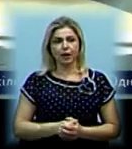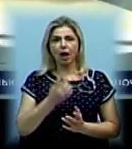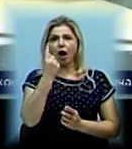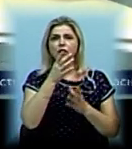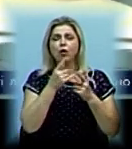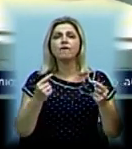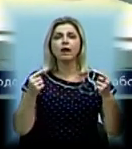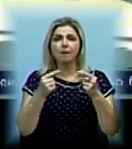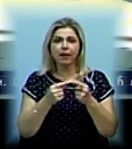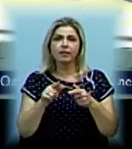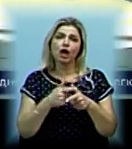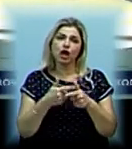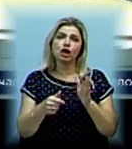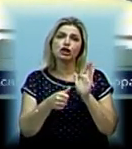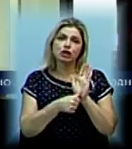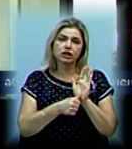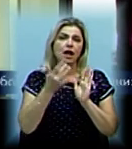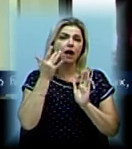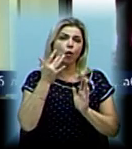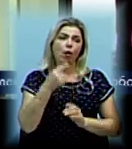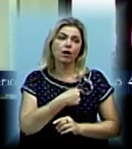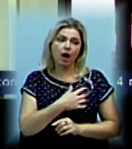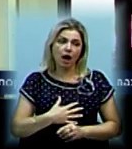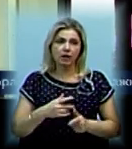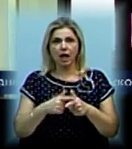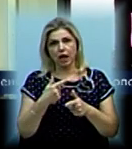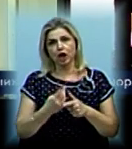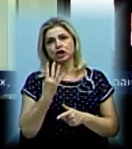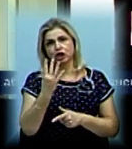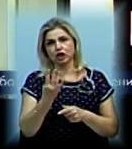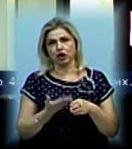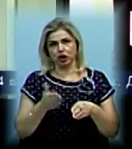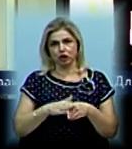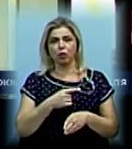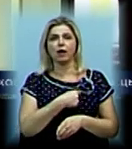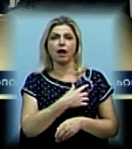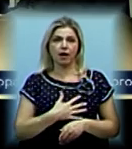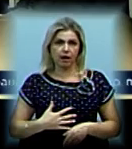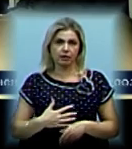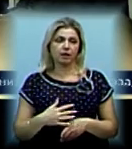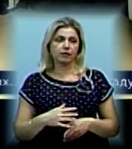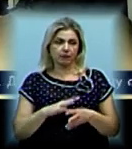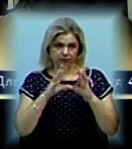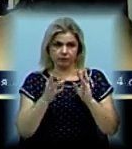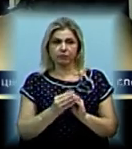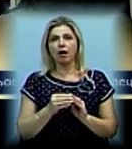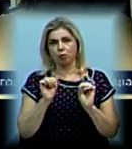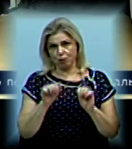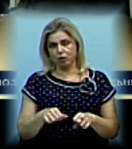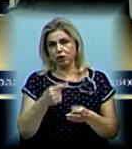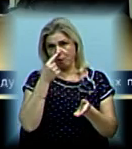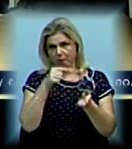Одновременно или 6 легко раненых, или 4 тяжело раненых. Для этого сзади находятся